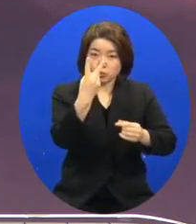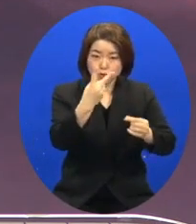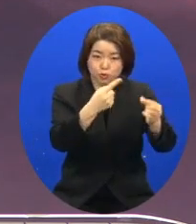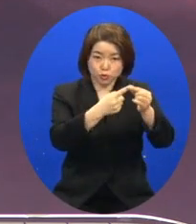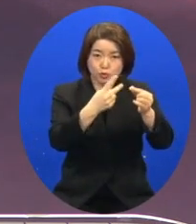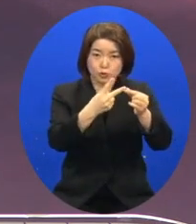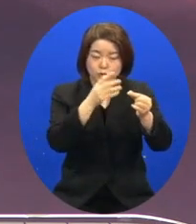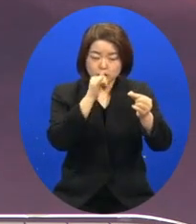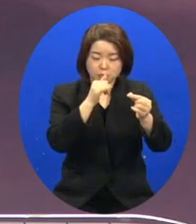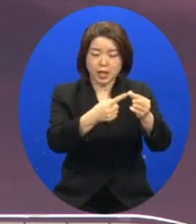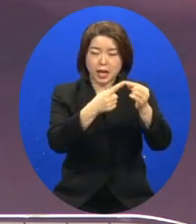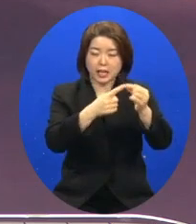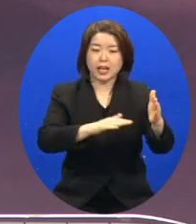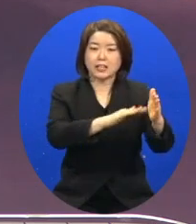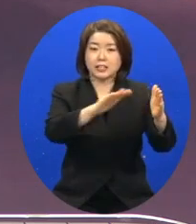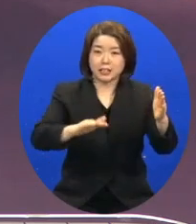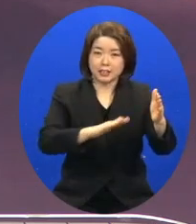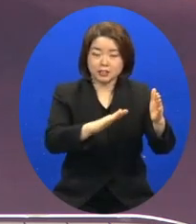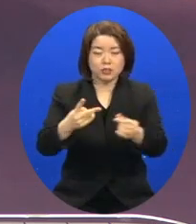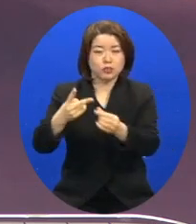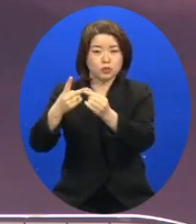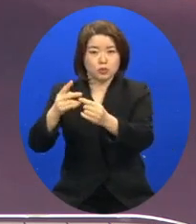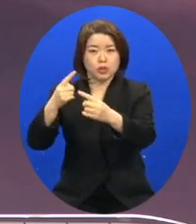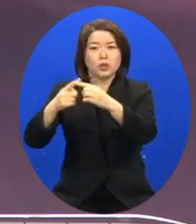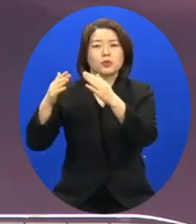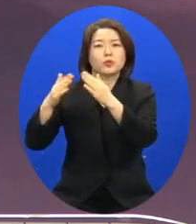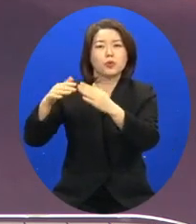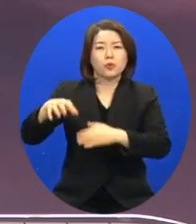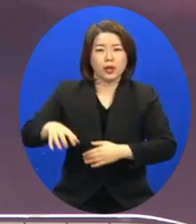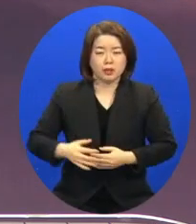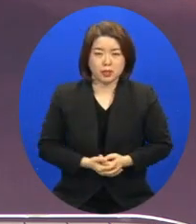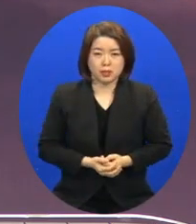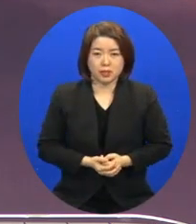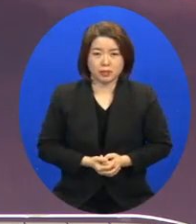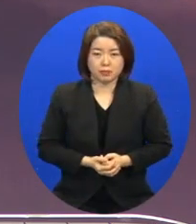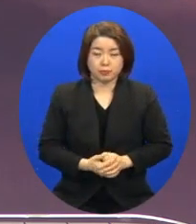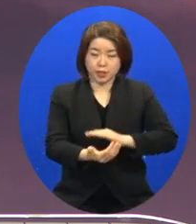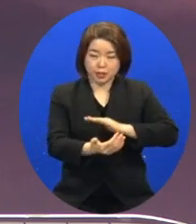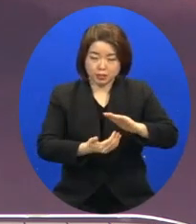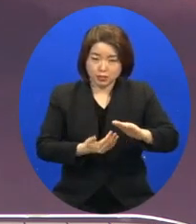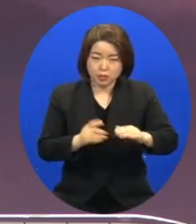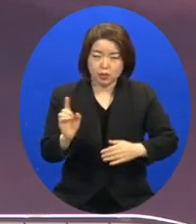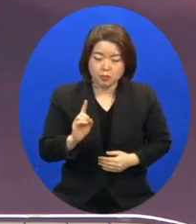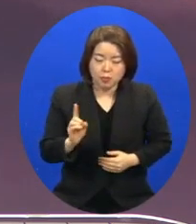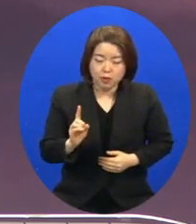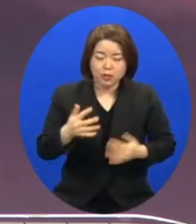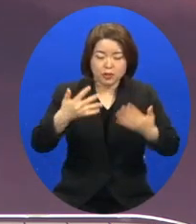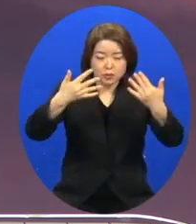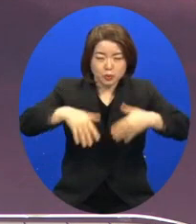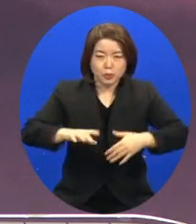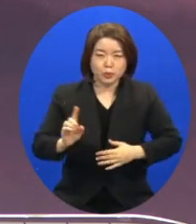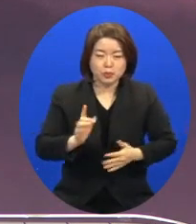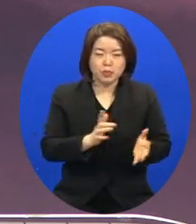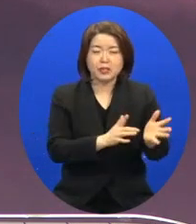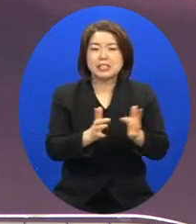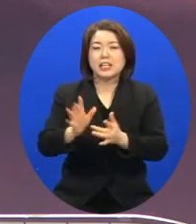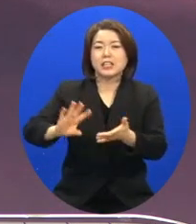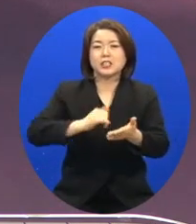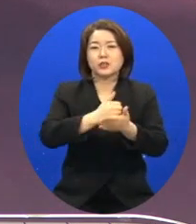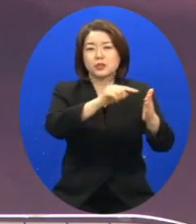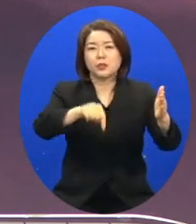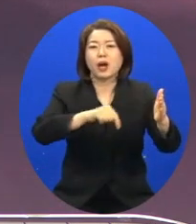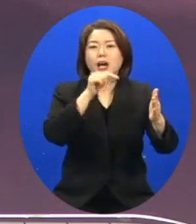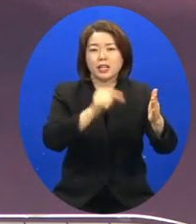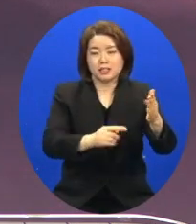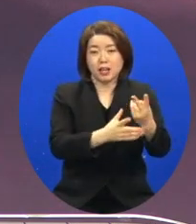가정이고 하나는 교회입니다. 근데 전제가 하나가 있는데 예수 그리스도 안에서 하나 된 가정, 예수